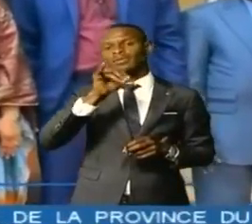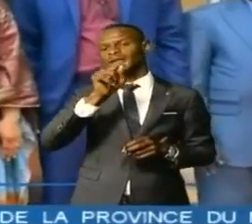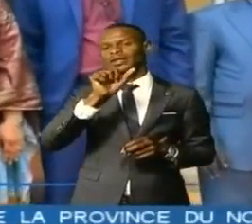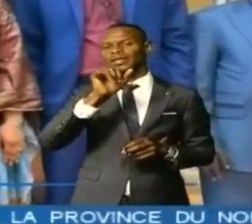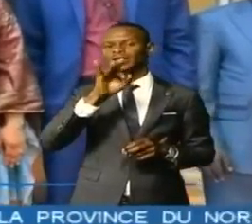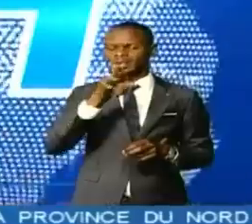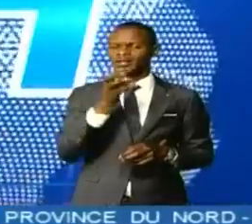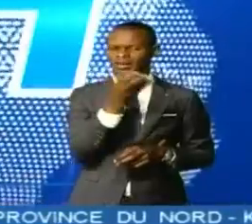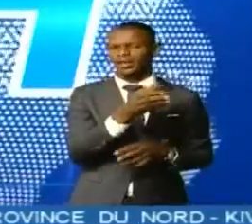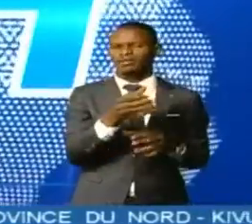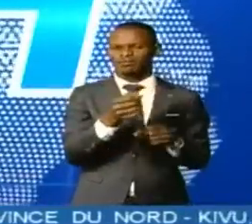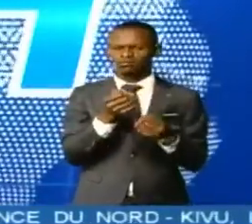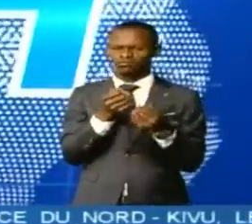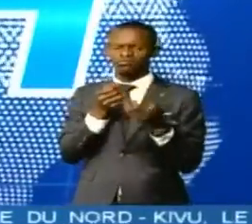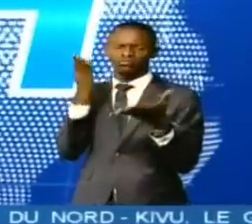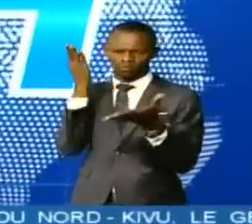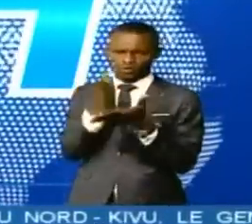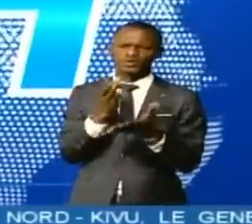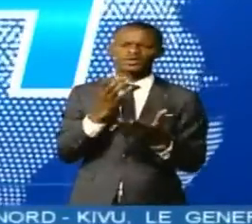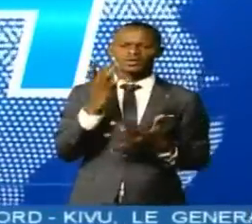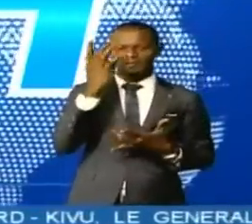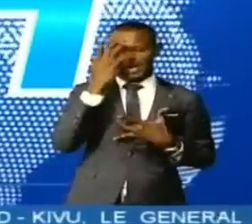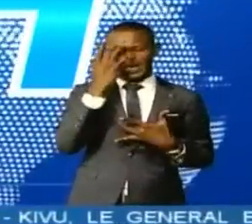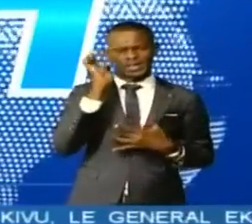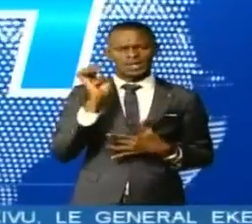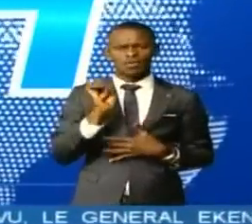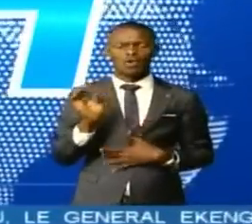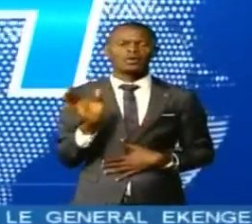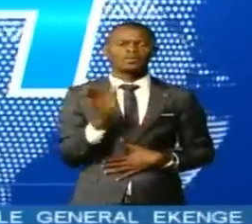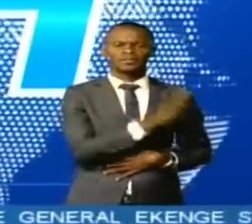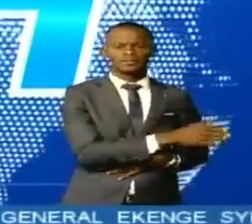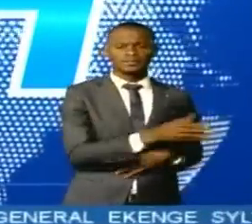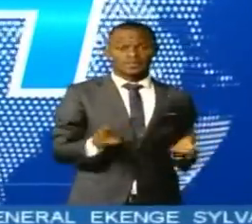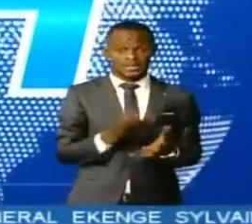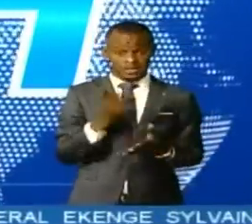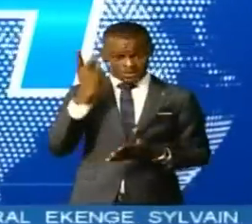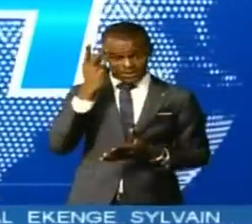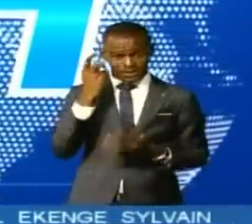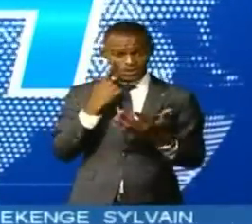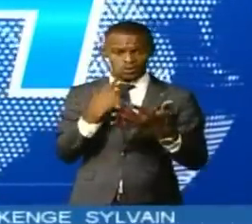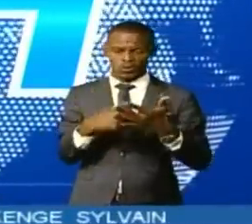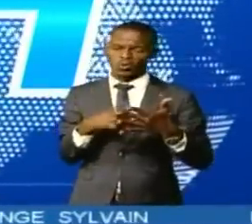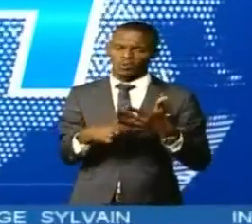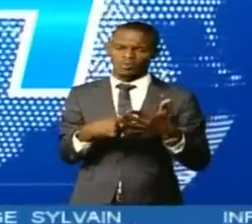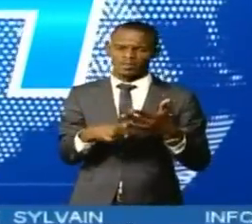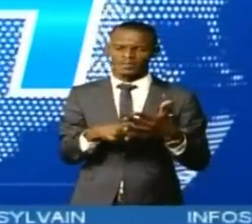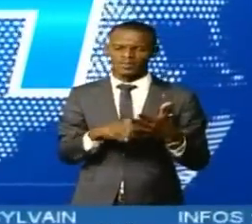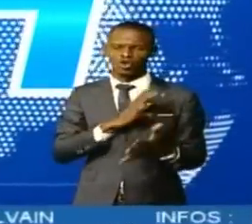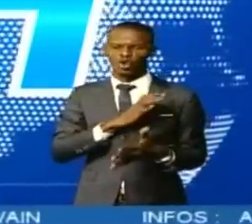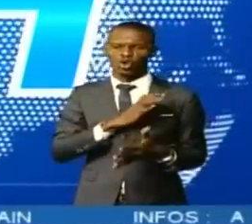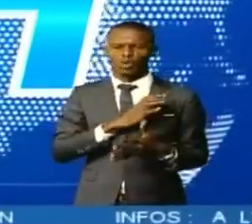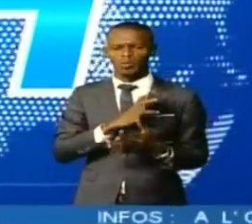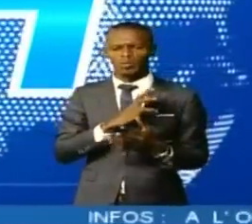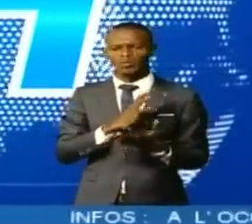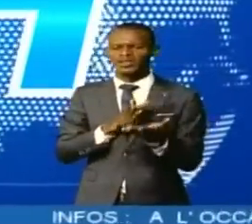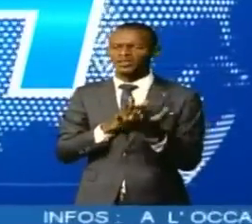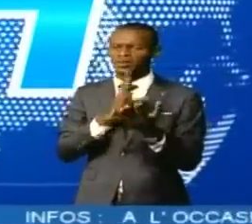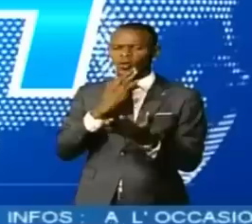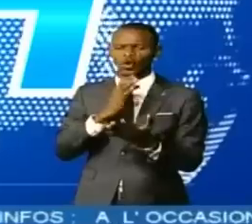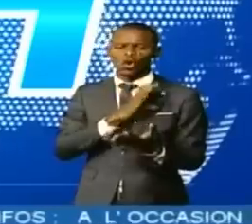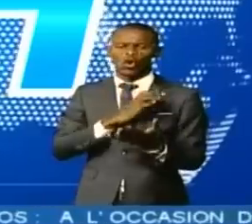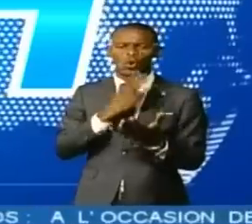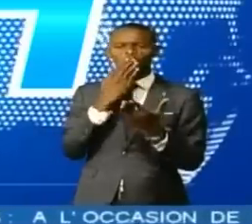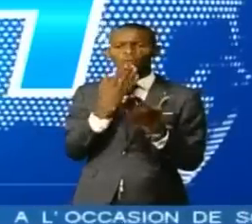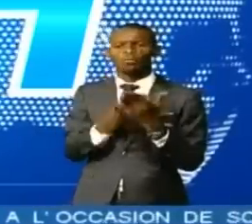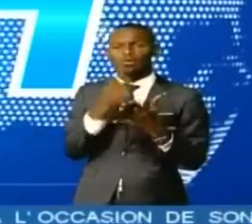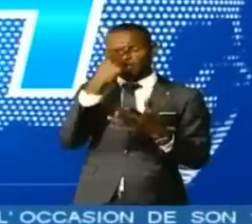maladie. Il s'observe à Kinshasa le manque de civisme routier pour amener les usagers routiers kinois à changer